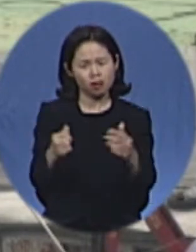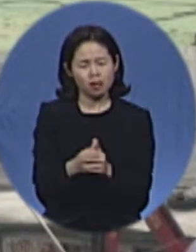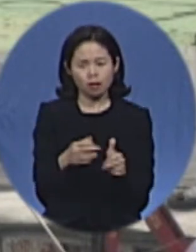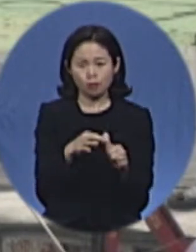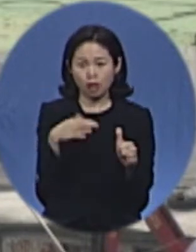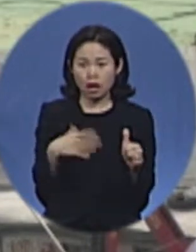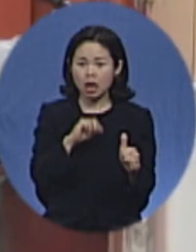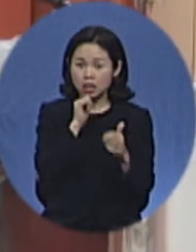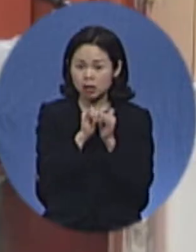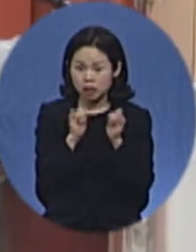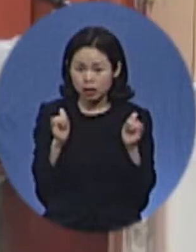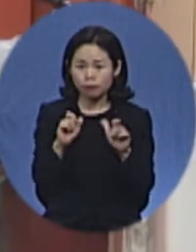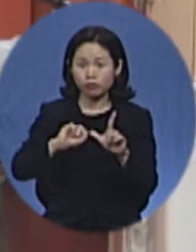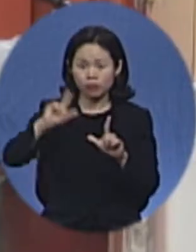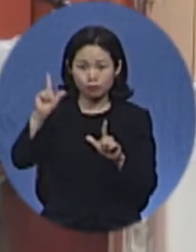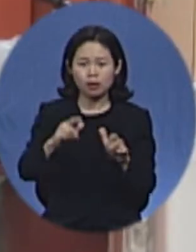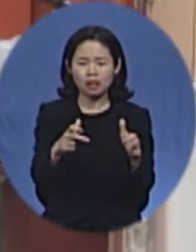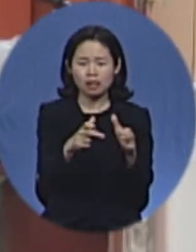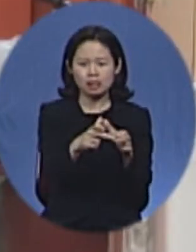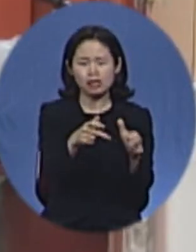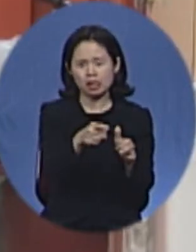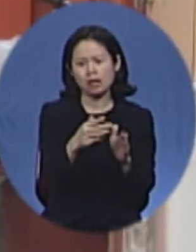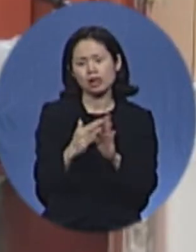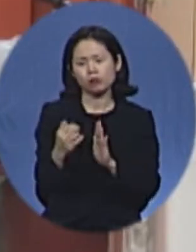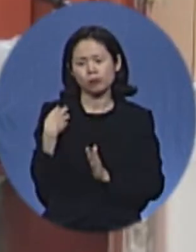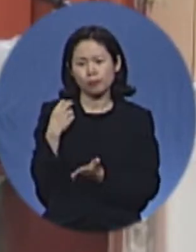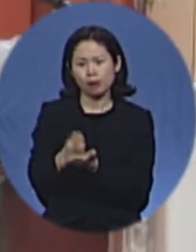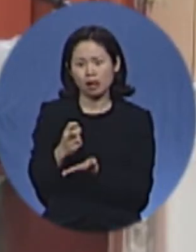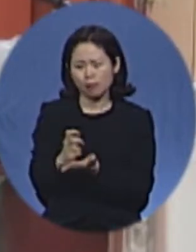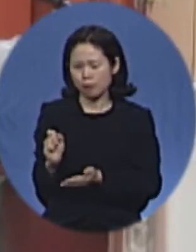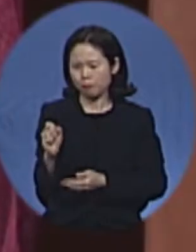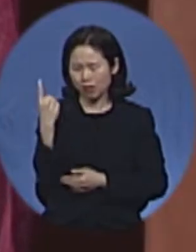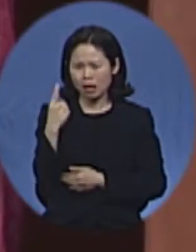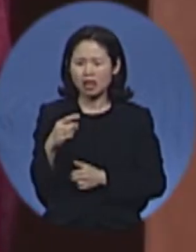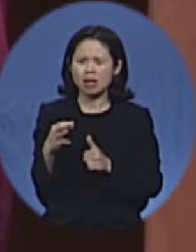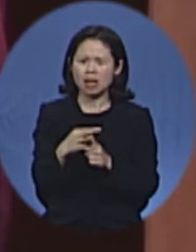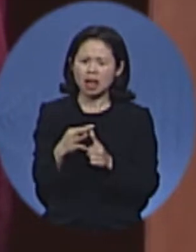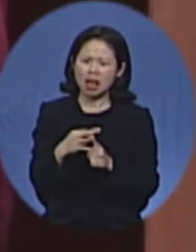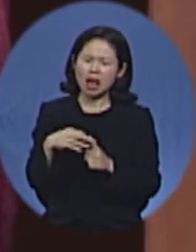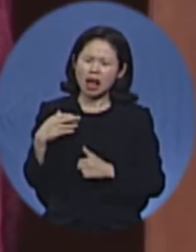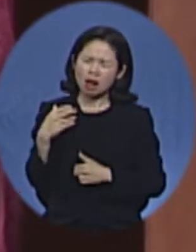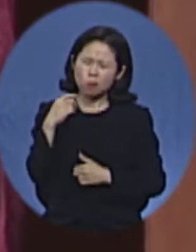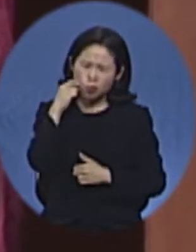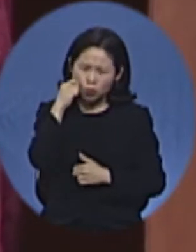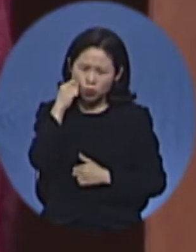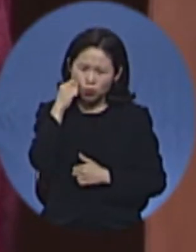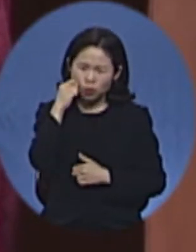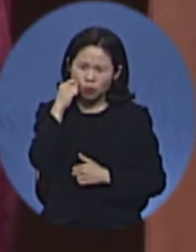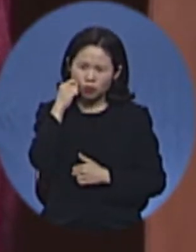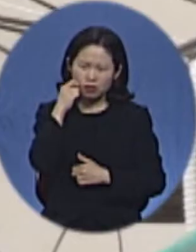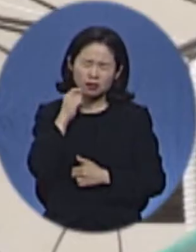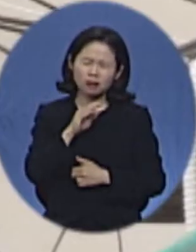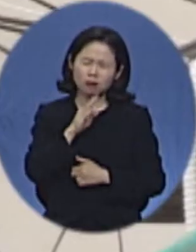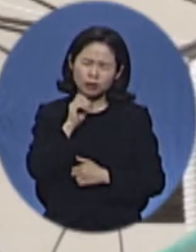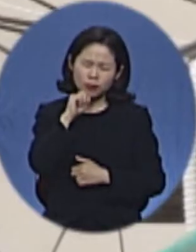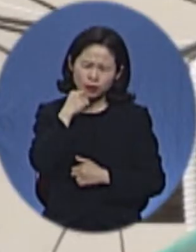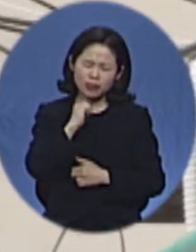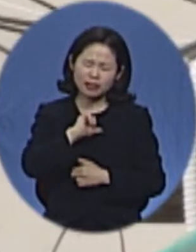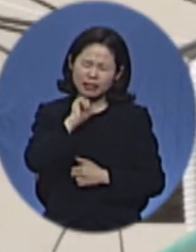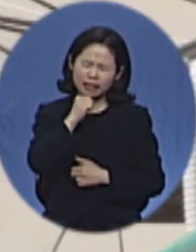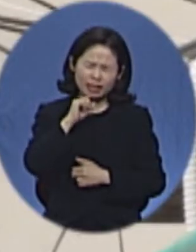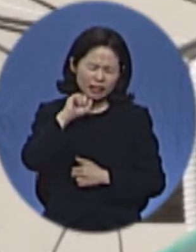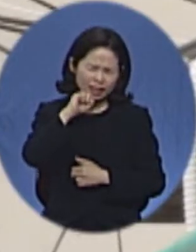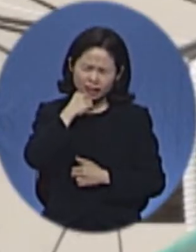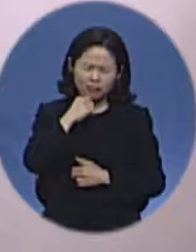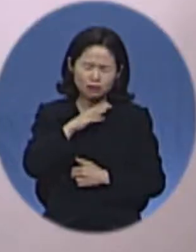빈곤층의 대부분은 부양의무자 제도 때문에 정부 지원을 받지 못하는 저소득층으로 복지사각지대에 내몰려 생활 수준이